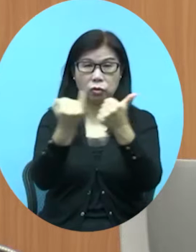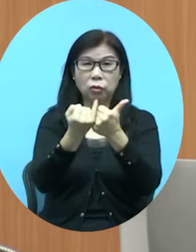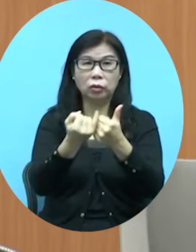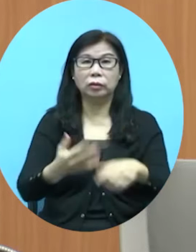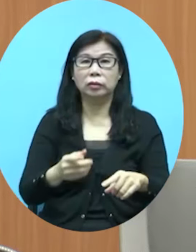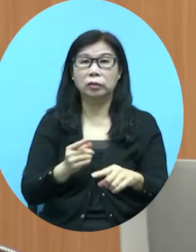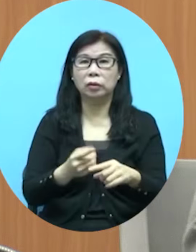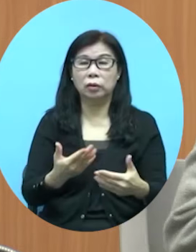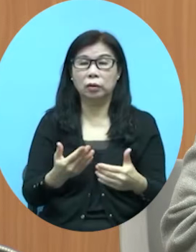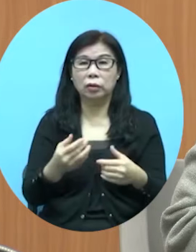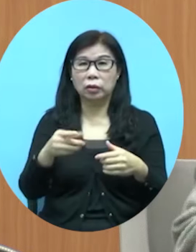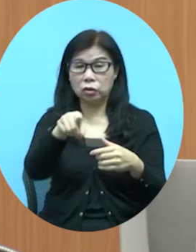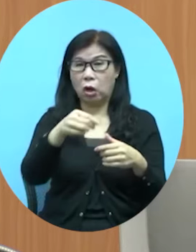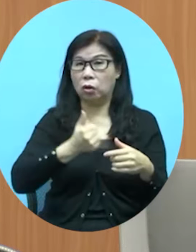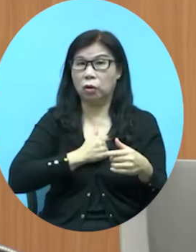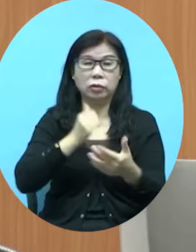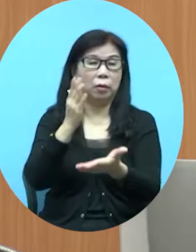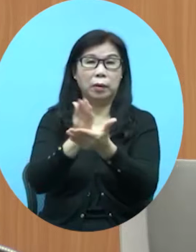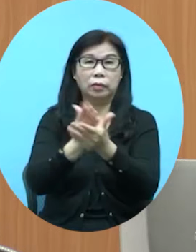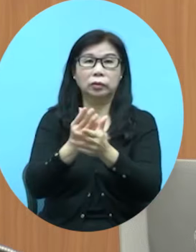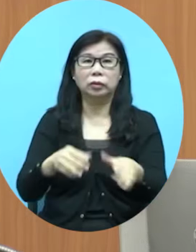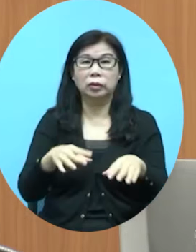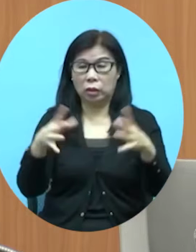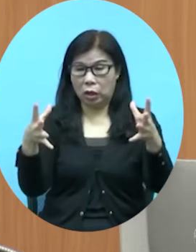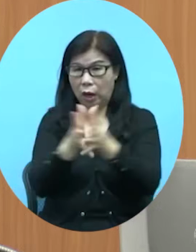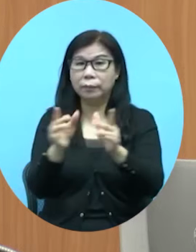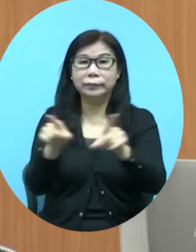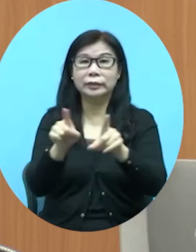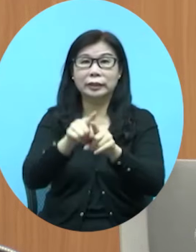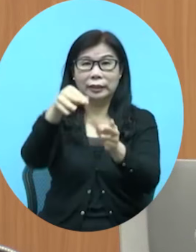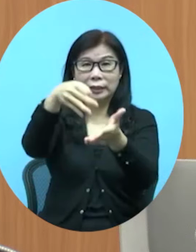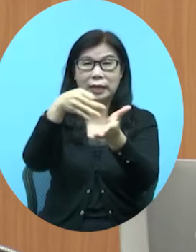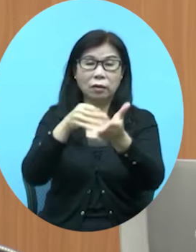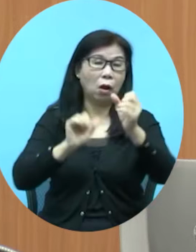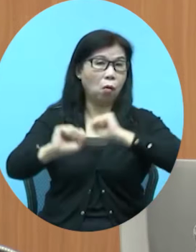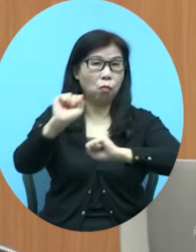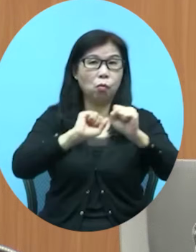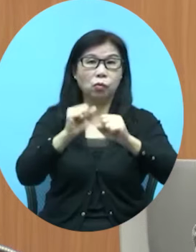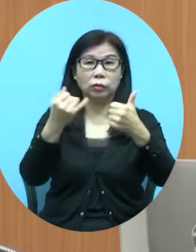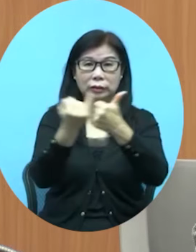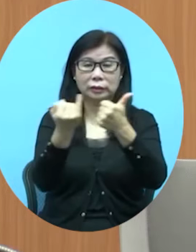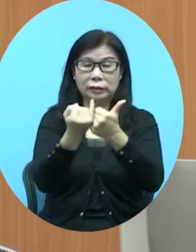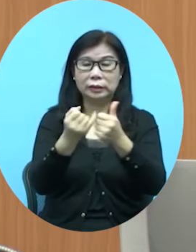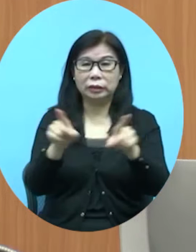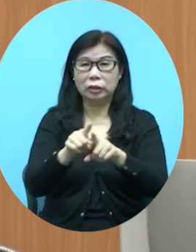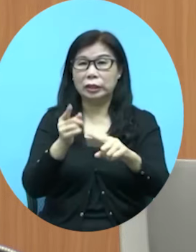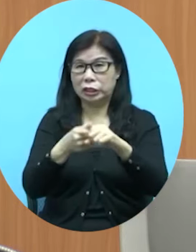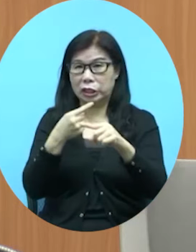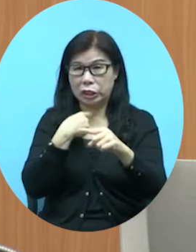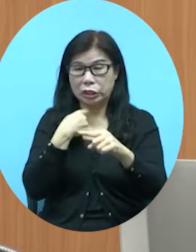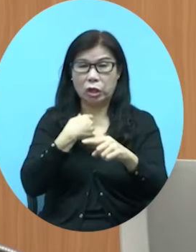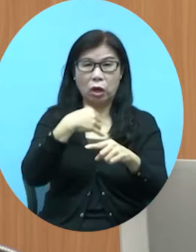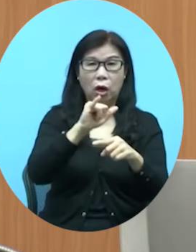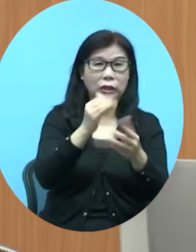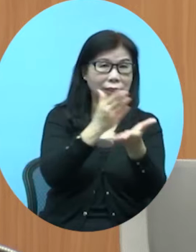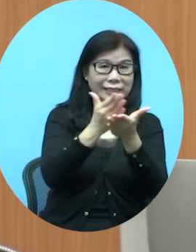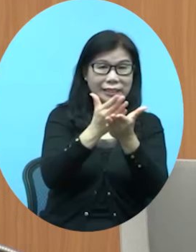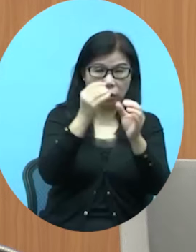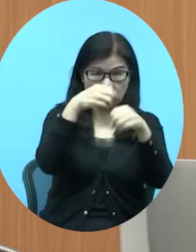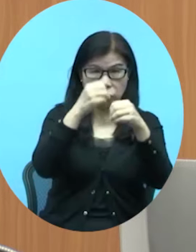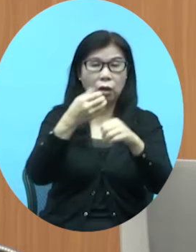他們不是那裏的老師那裏跟他一起參加活動的學生我們都需要他們去做測試